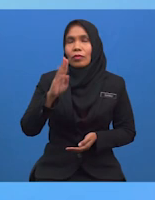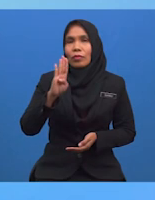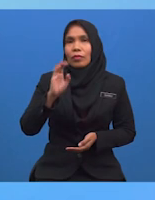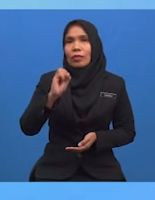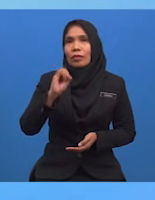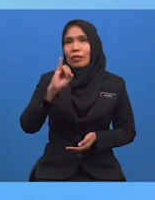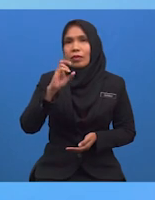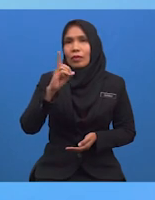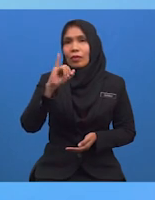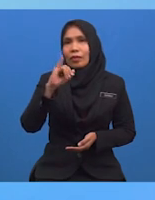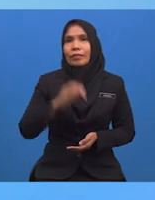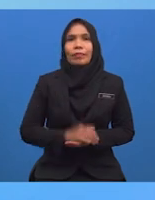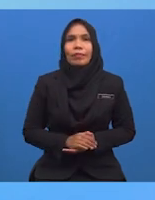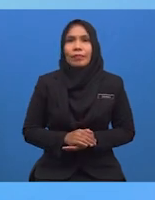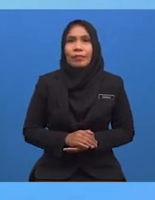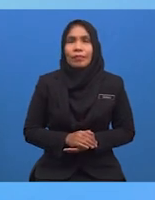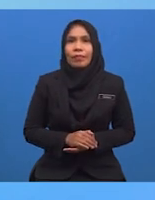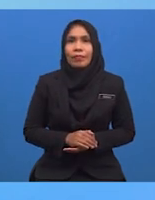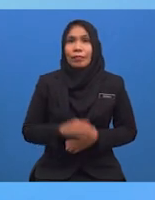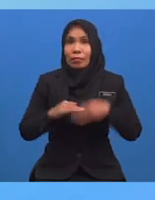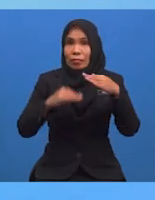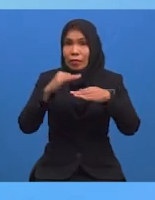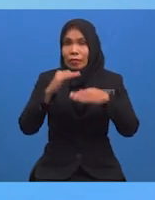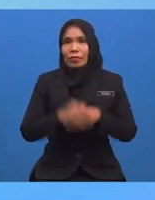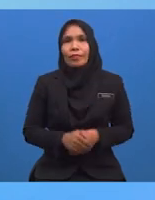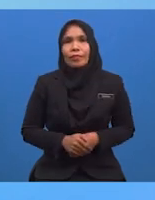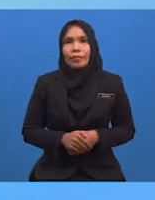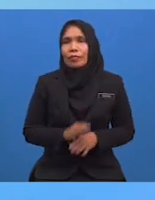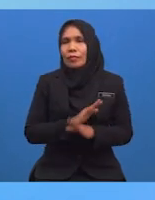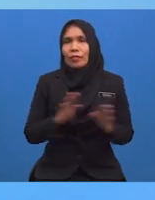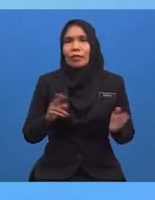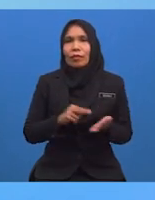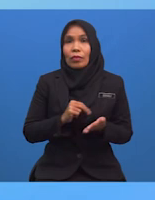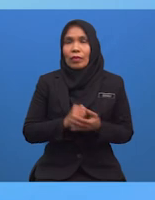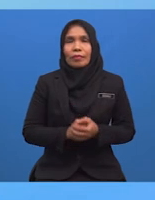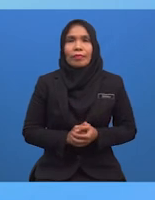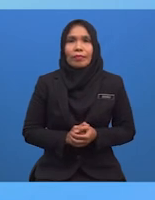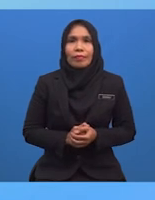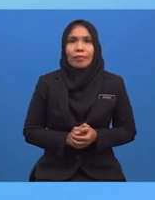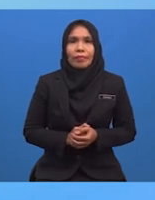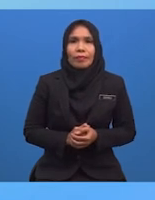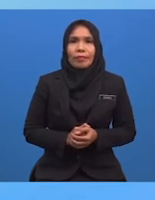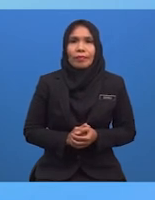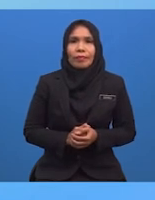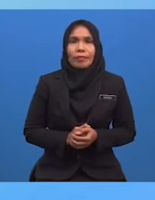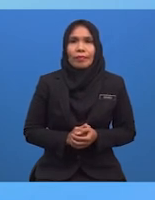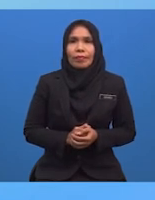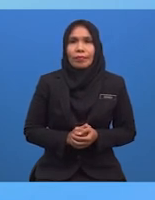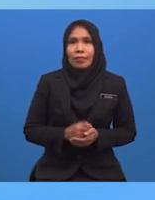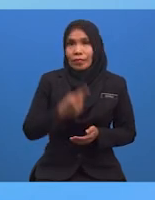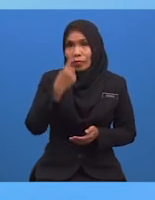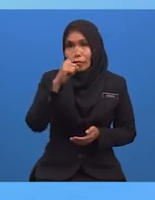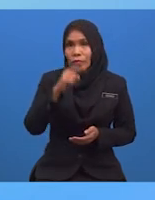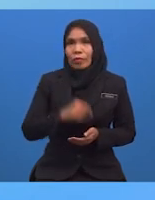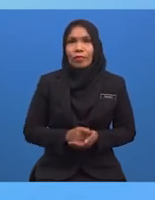Manakala perbelanjaan pembangunan bersifat tidak berulang ialah perbelanjaan